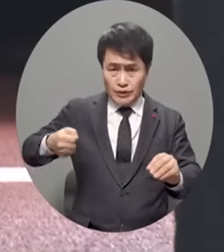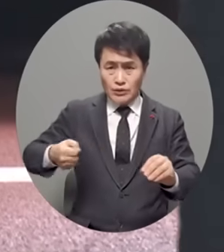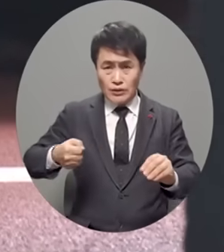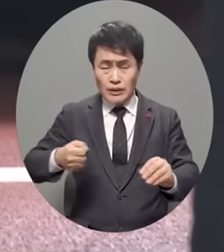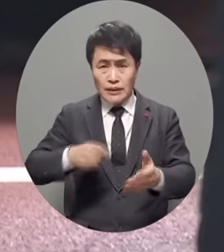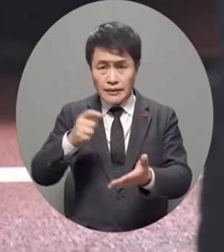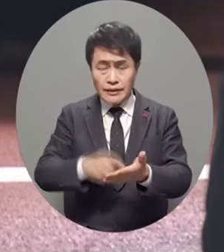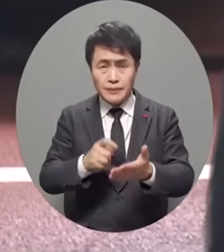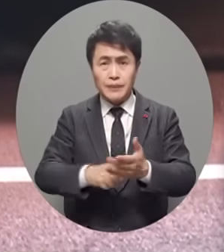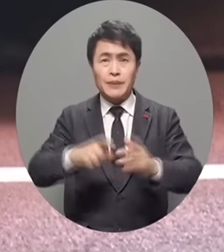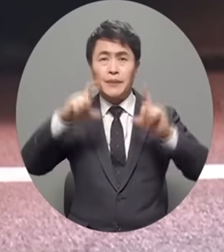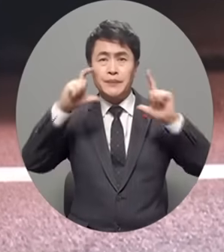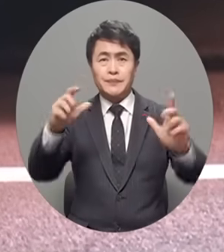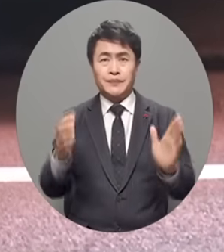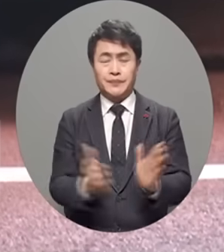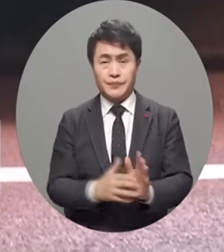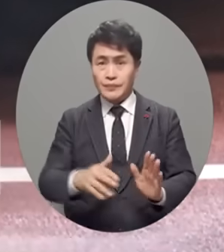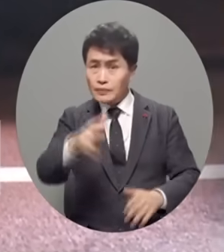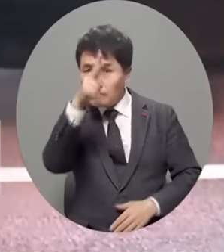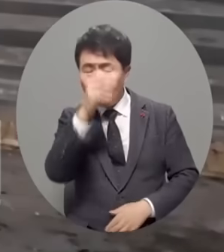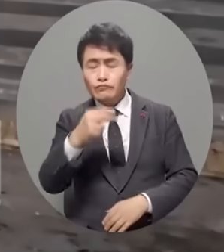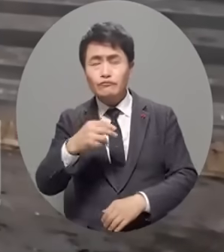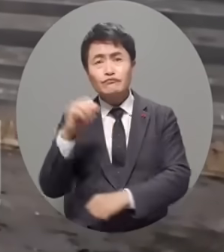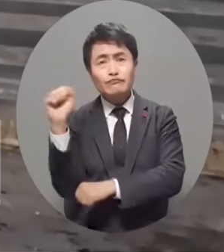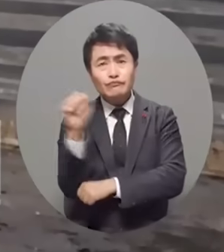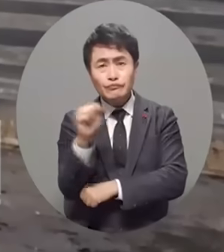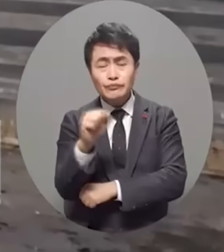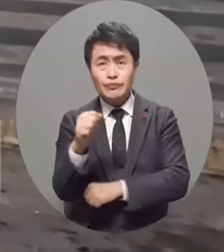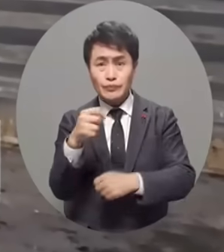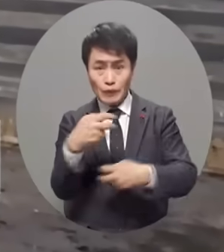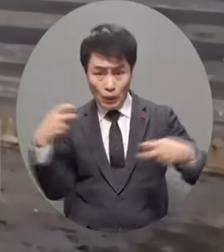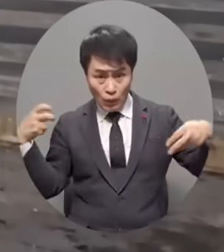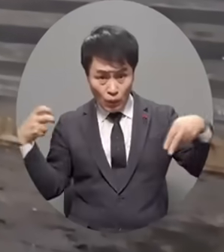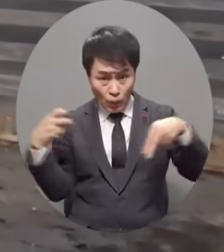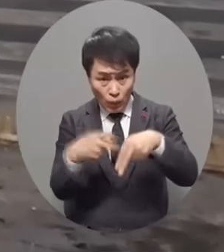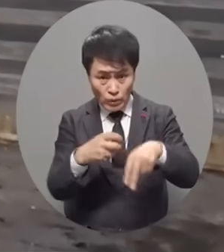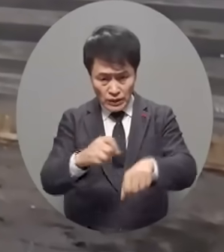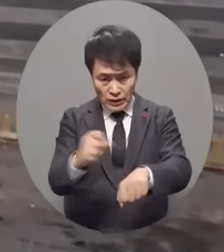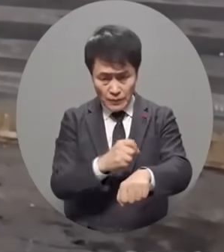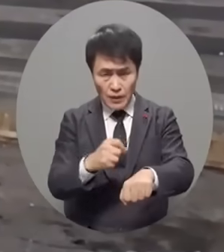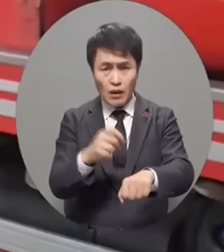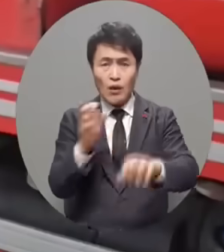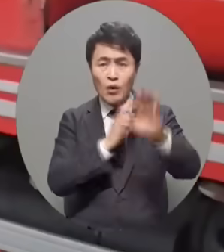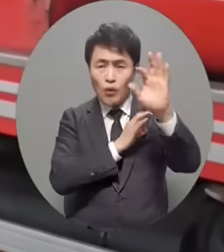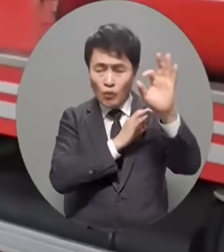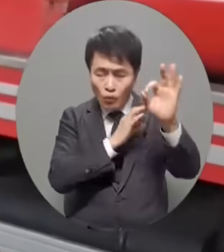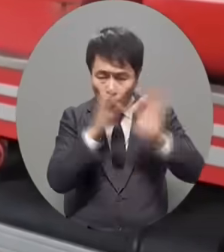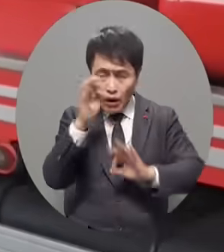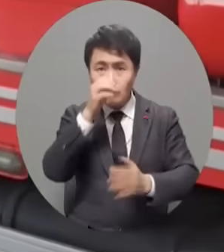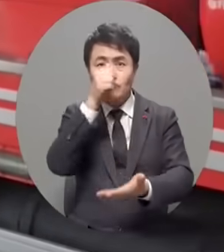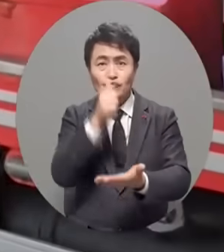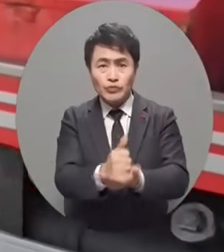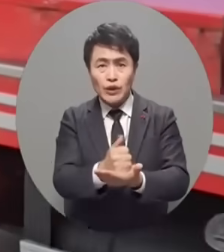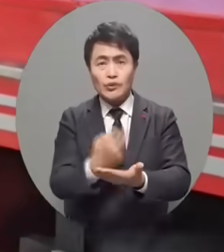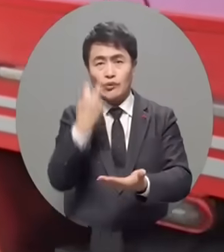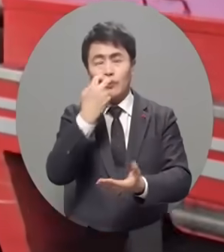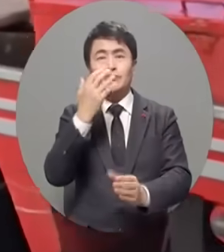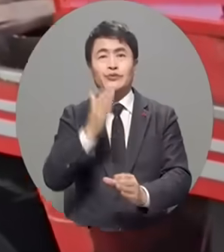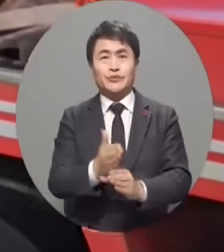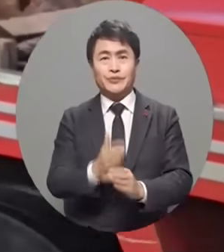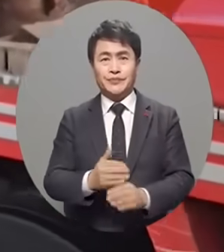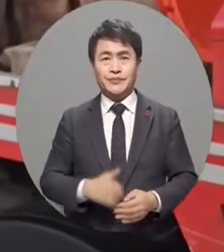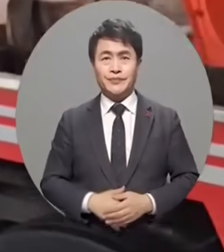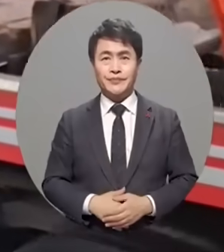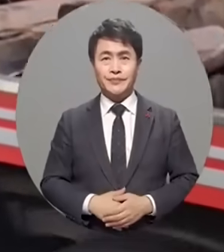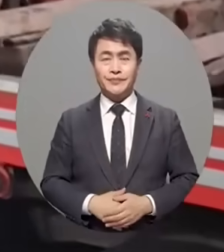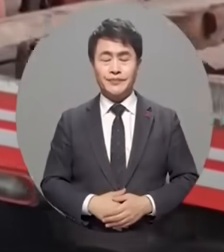급히 공지했습니다. 경찰은 운전자에 대해 교통사고 처리 특례법상 과실치사 등의 혐의 적용을 검토하고 있습니다. MBC